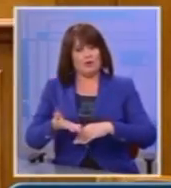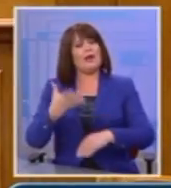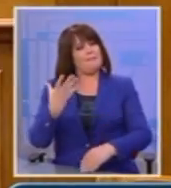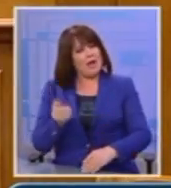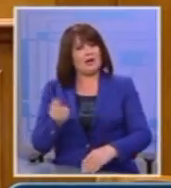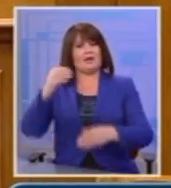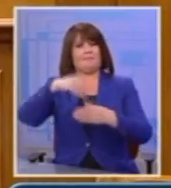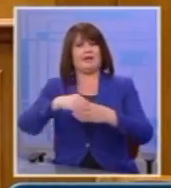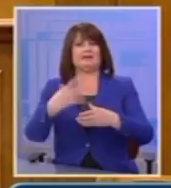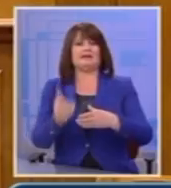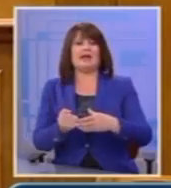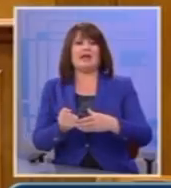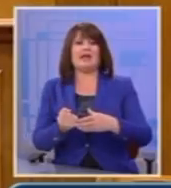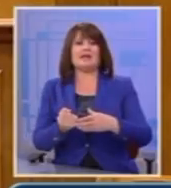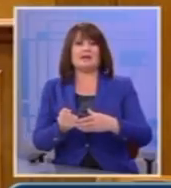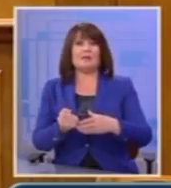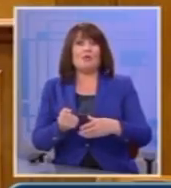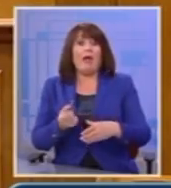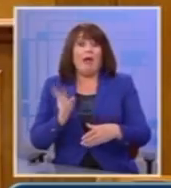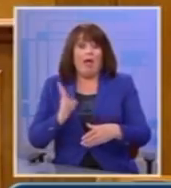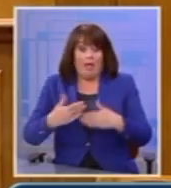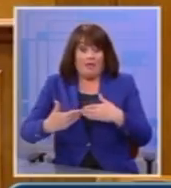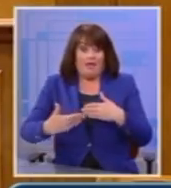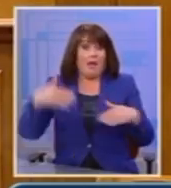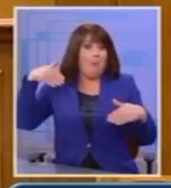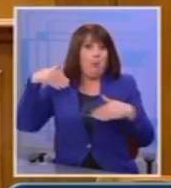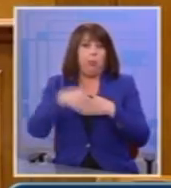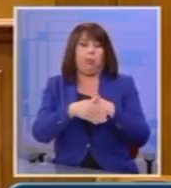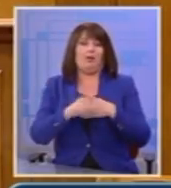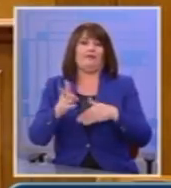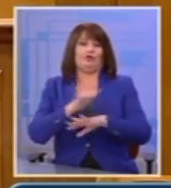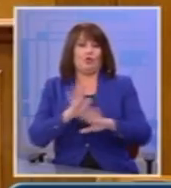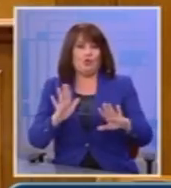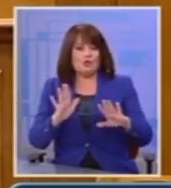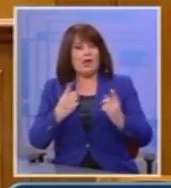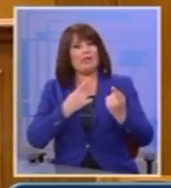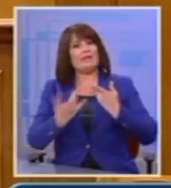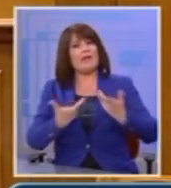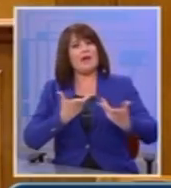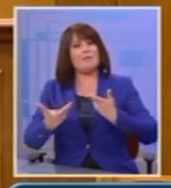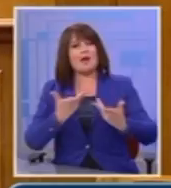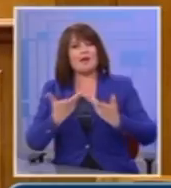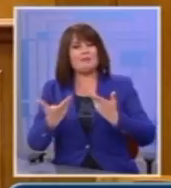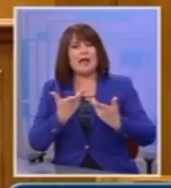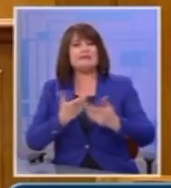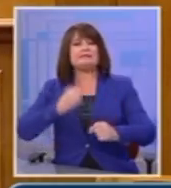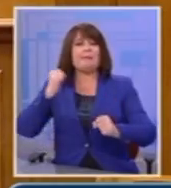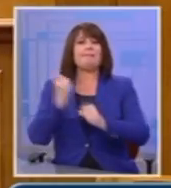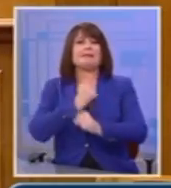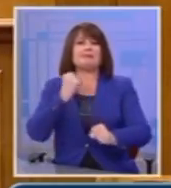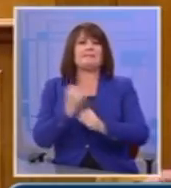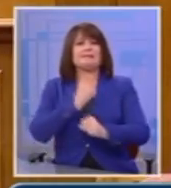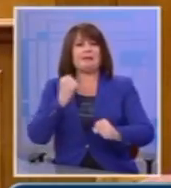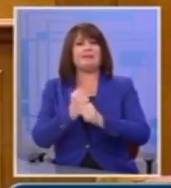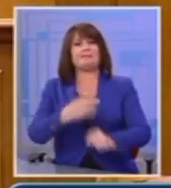που να είναι πρακτικά στο χείλος χρεοκοπίας και να διαπραγματεύεται με τόση επιμονή και